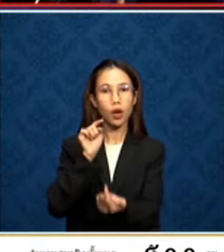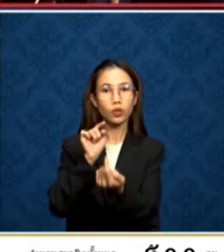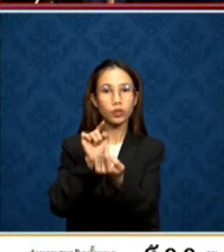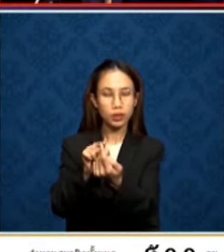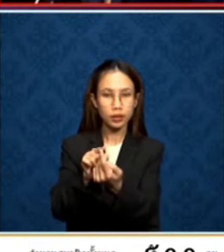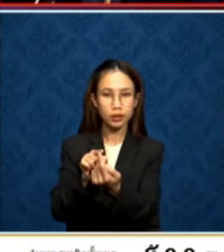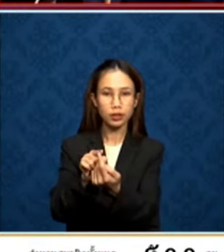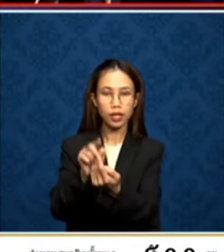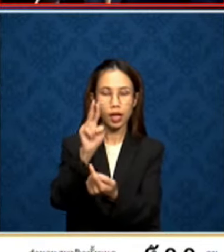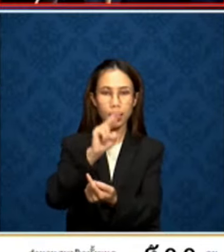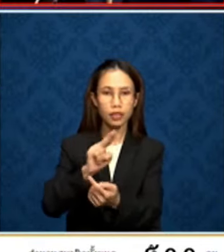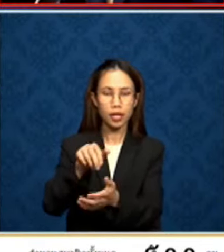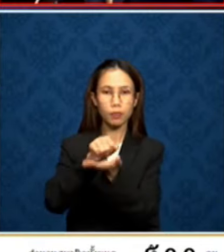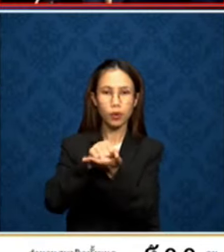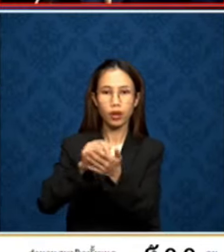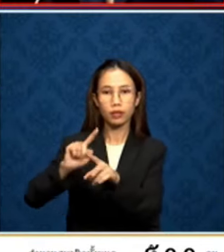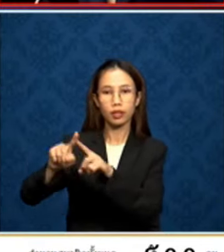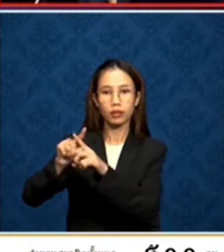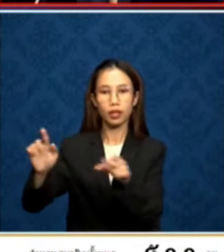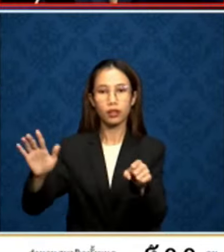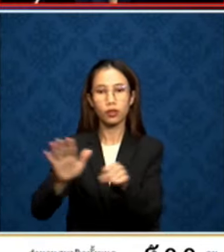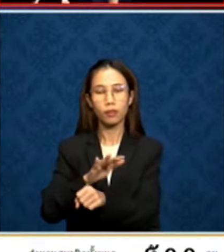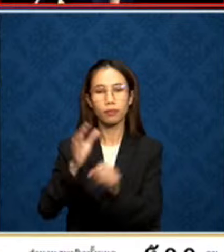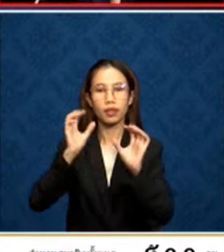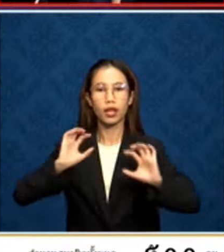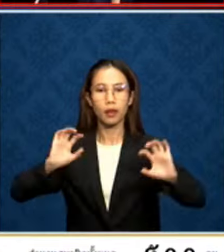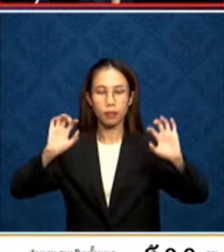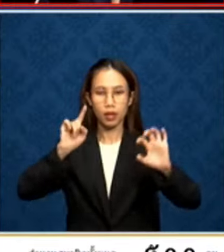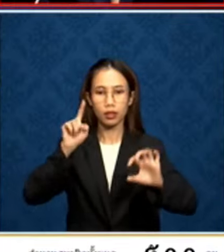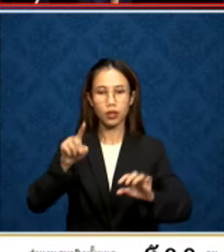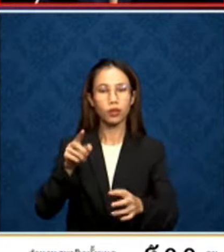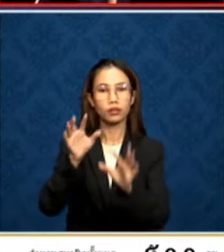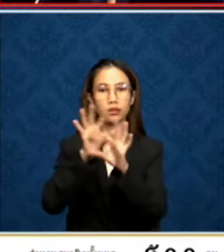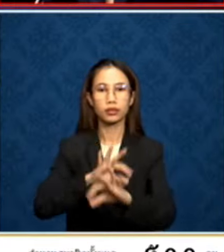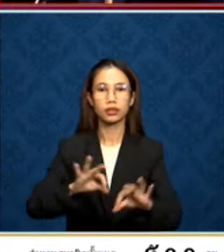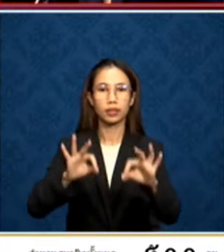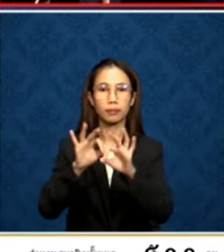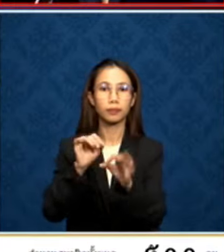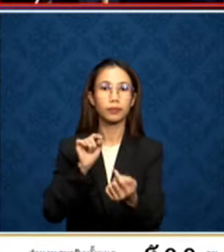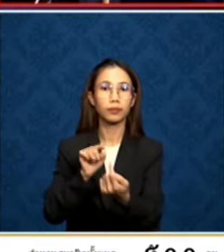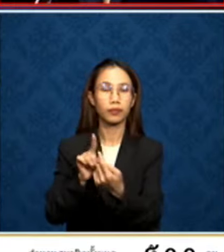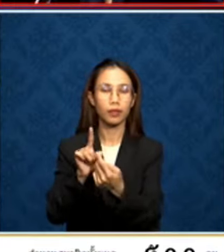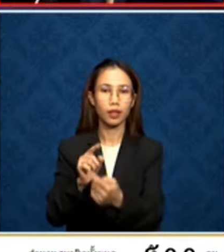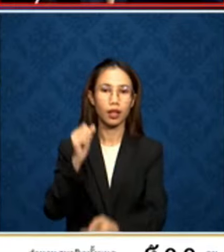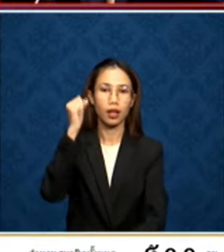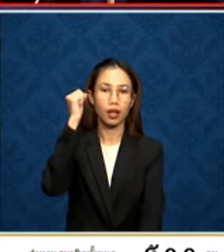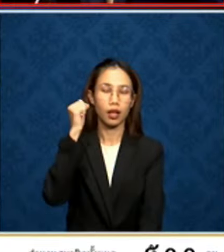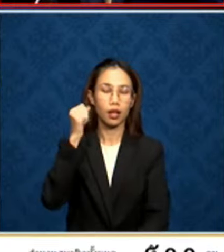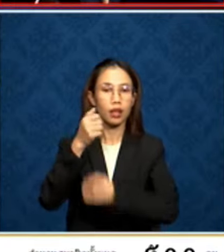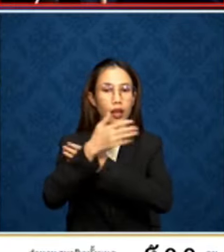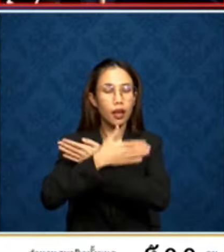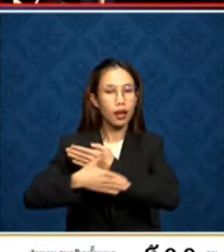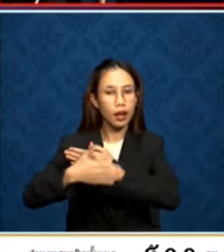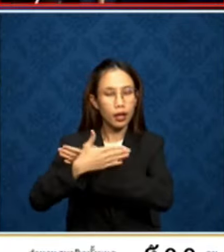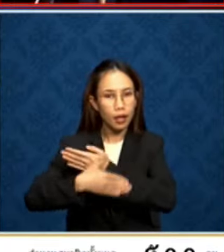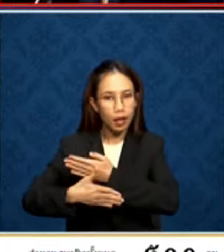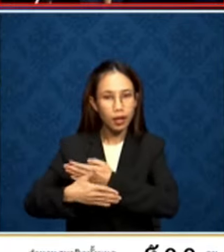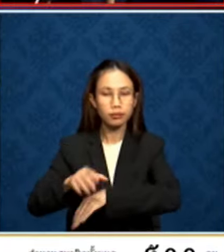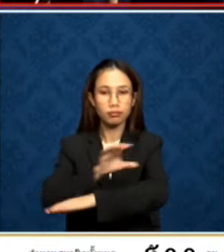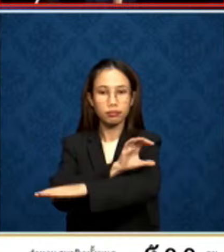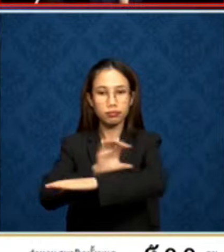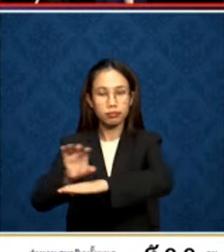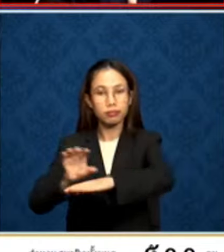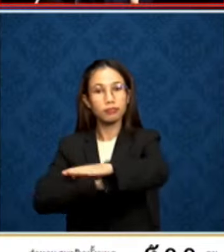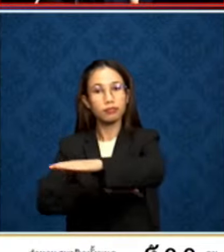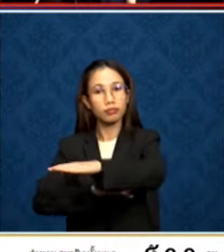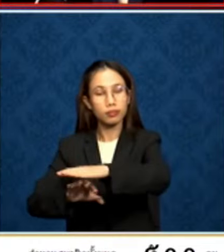นี้ได้นะคะรัฐบาลต้องให้ความสำคัญทั้งเส้นเลือดใหญ่นั่นก็คือการขนส่งทางรางและเส้นเลือดฝอย